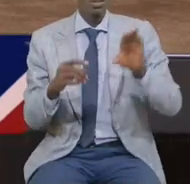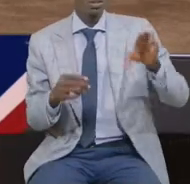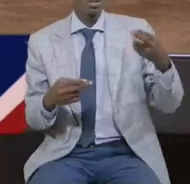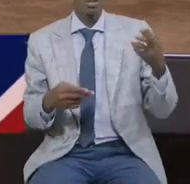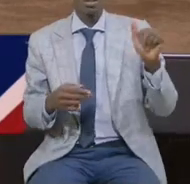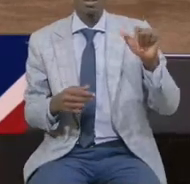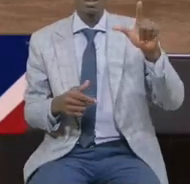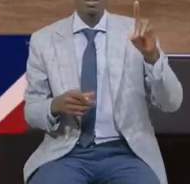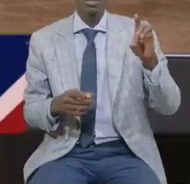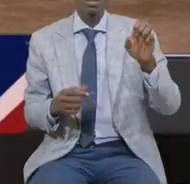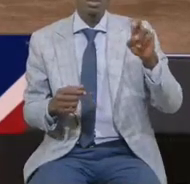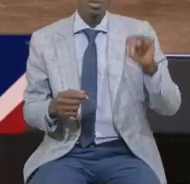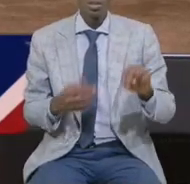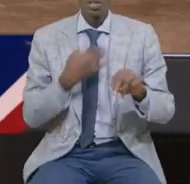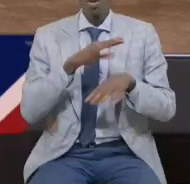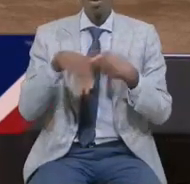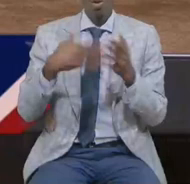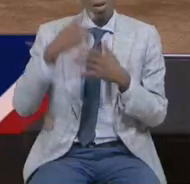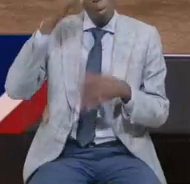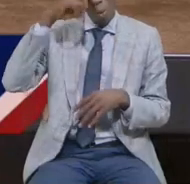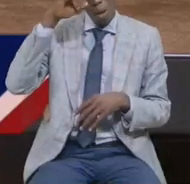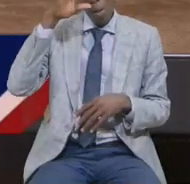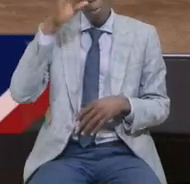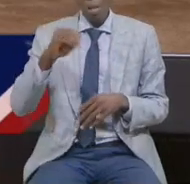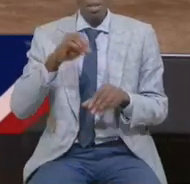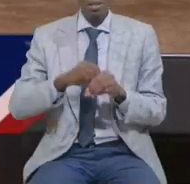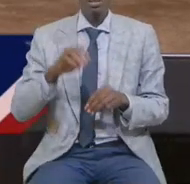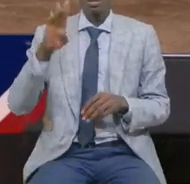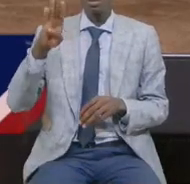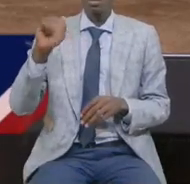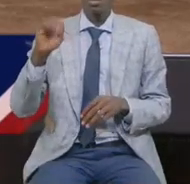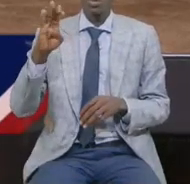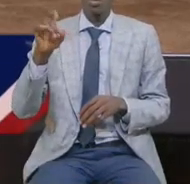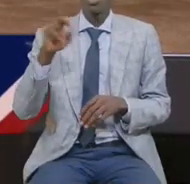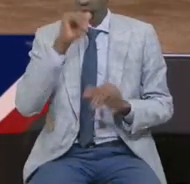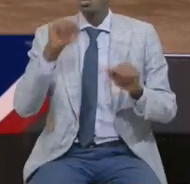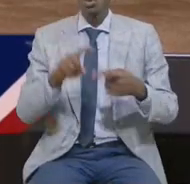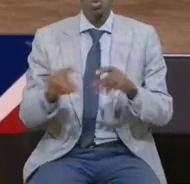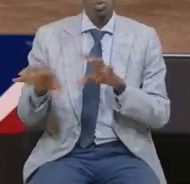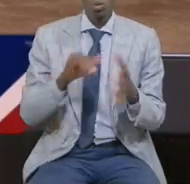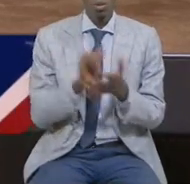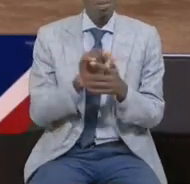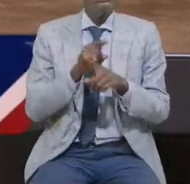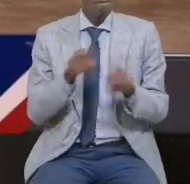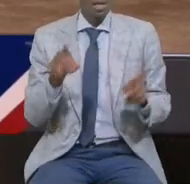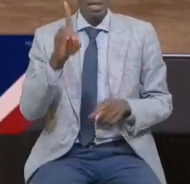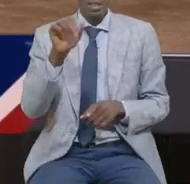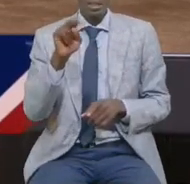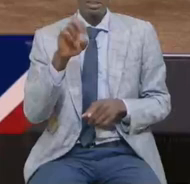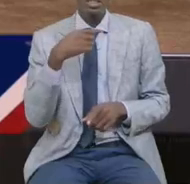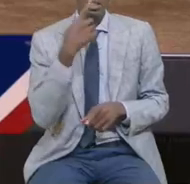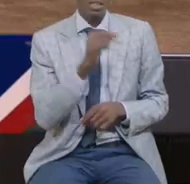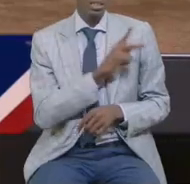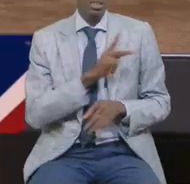Babylone, aucun sage à Babylone n'a pas pu lui faire redécouvrir le rêve. Mais Daniel lui a